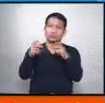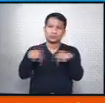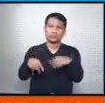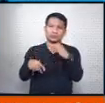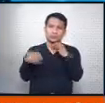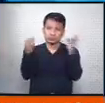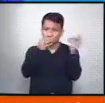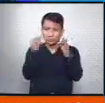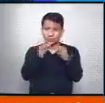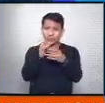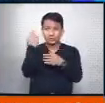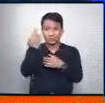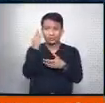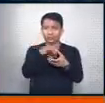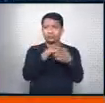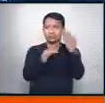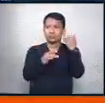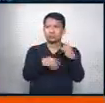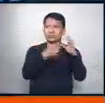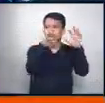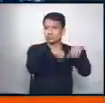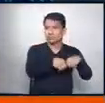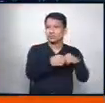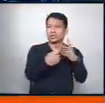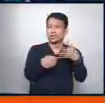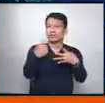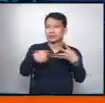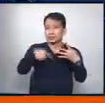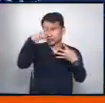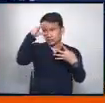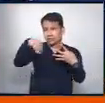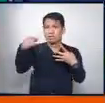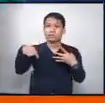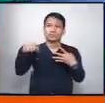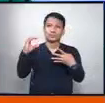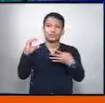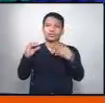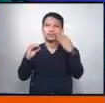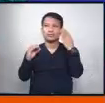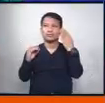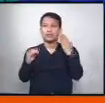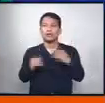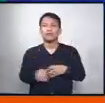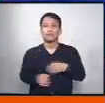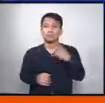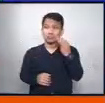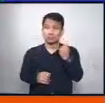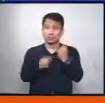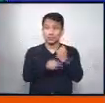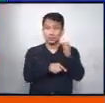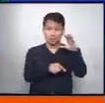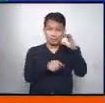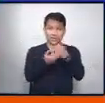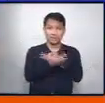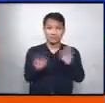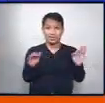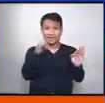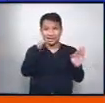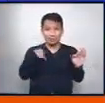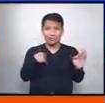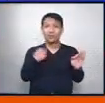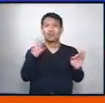Ilegal na droga rin ang dahilan ng pagkakaaresto sa 4 na lalaki sa Quezon City. Isa sa kanila ay kalalaya lang